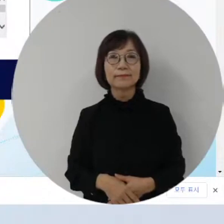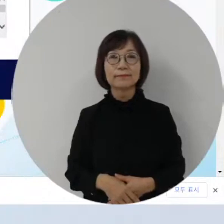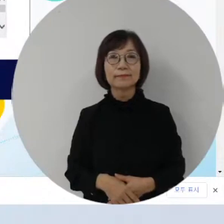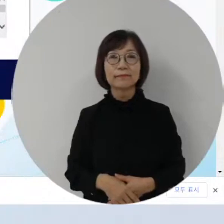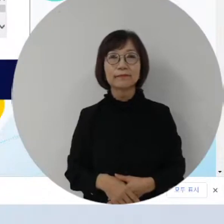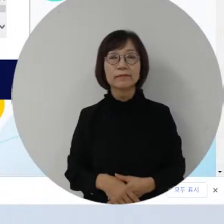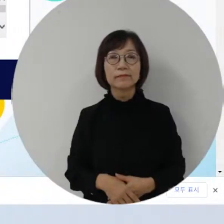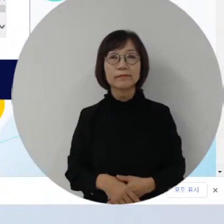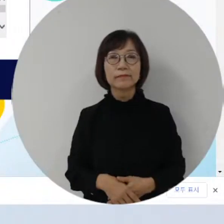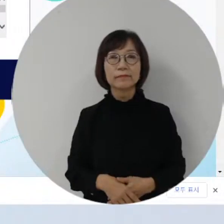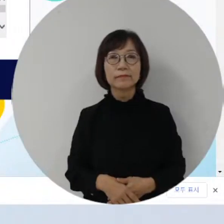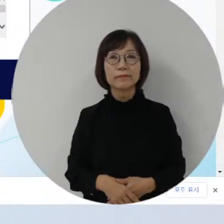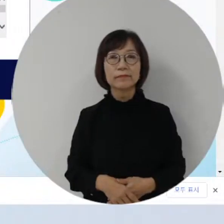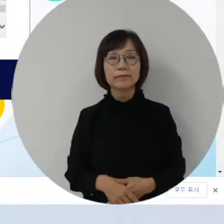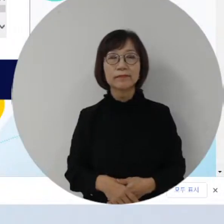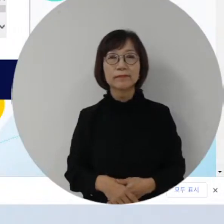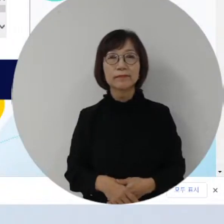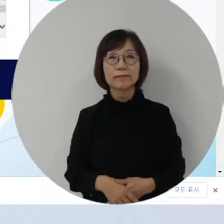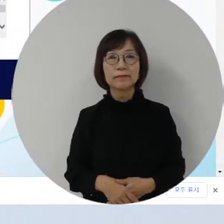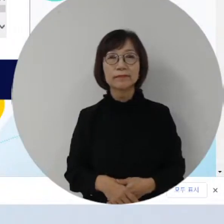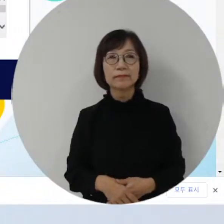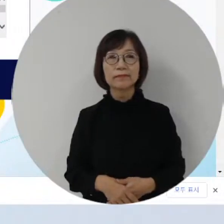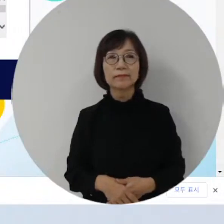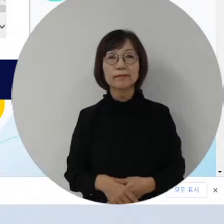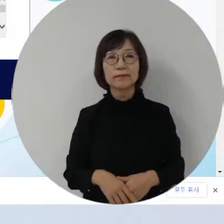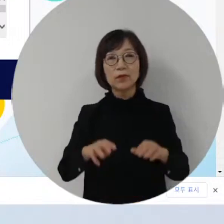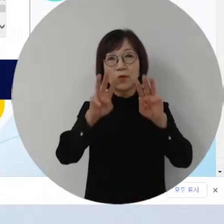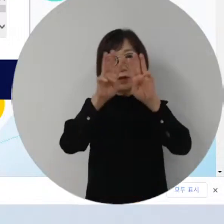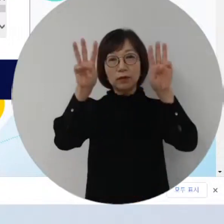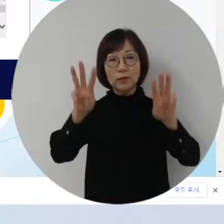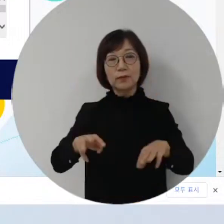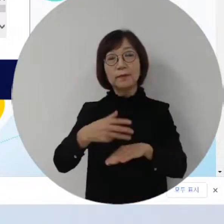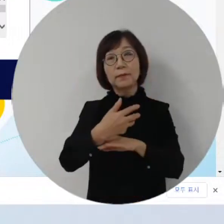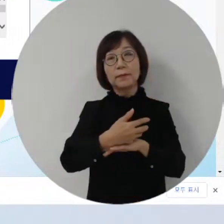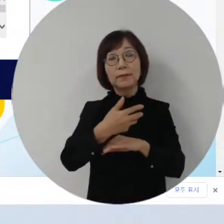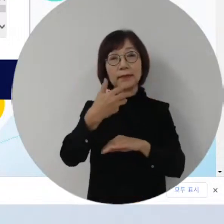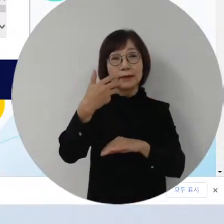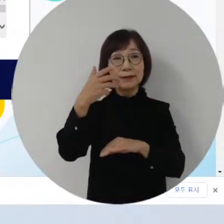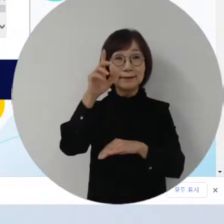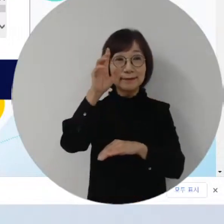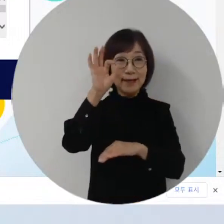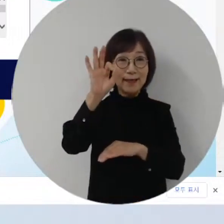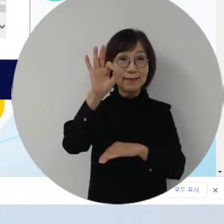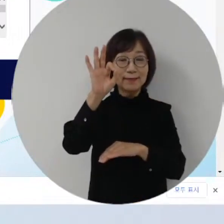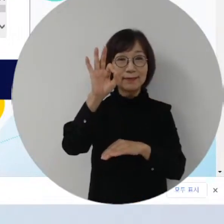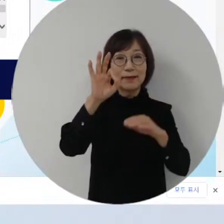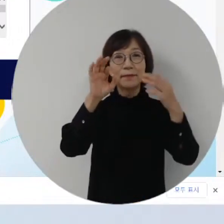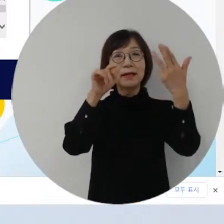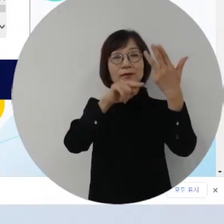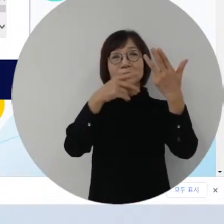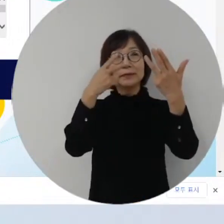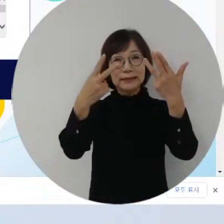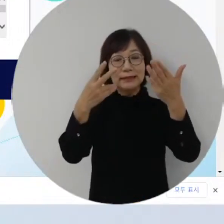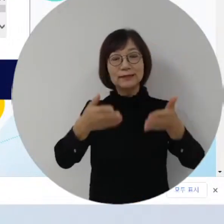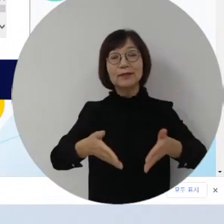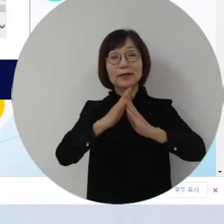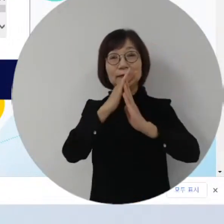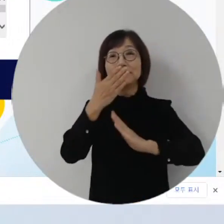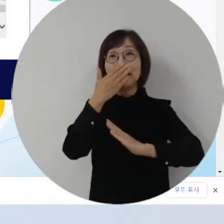요 보시면 윈도우 10, 8.1, 87 요렇게 다 설치가 가능하다라는